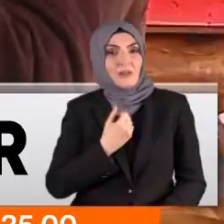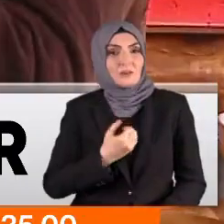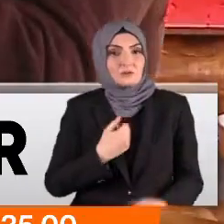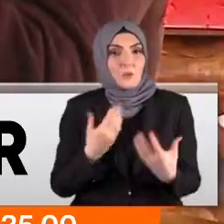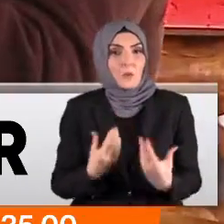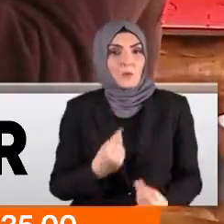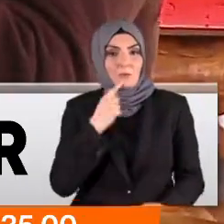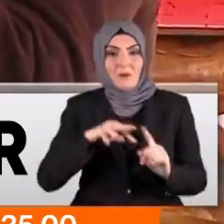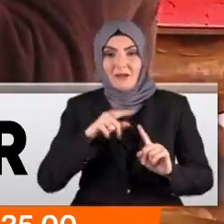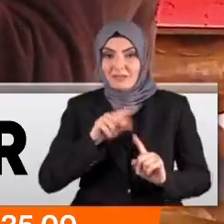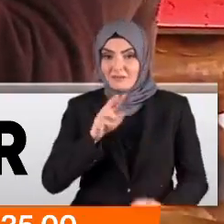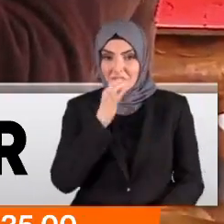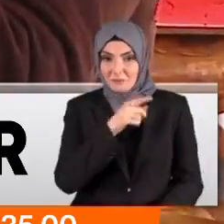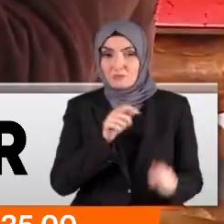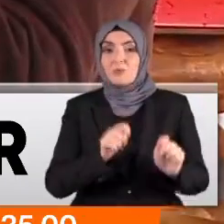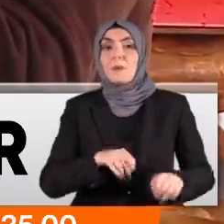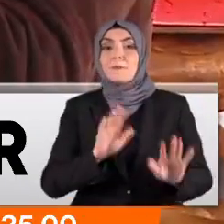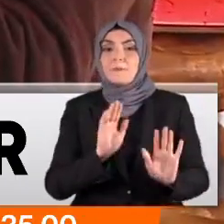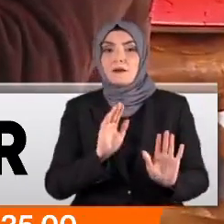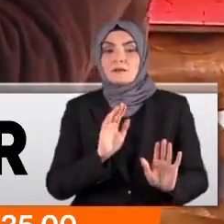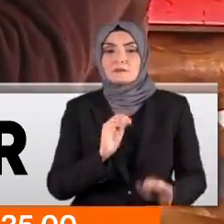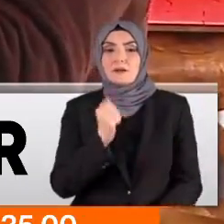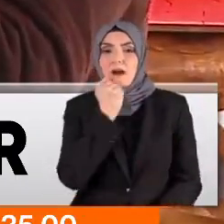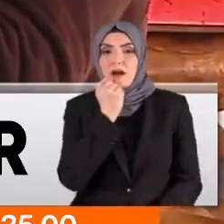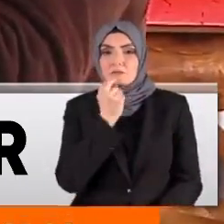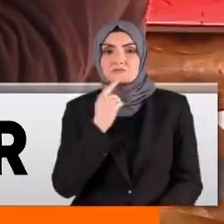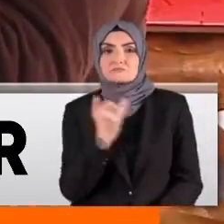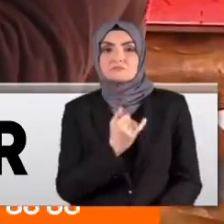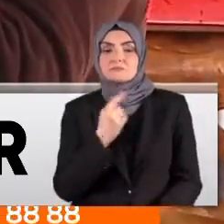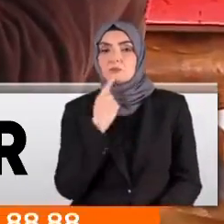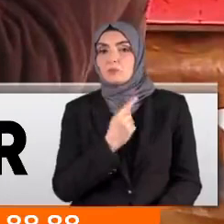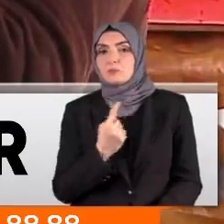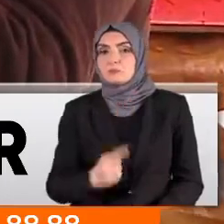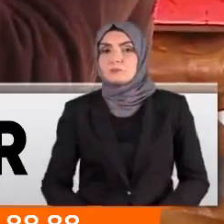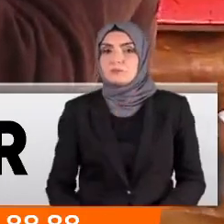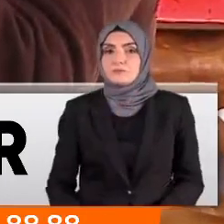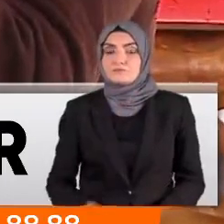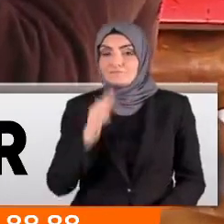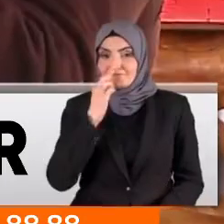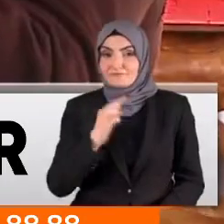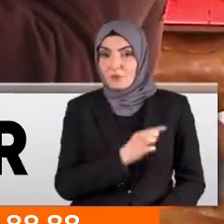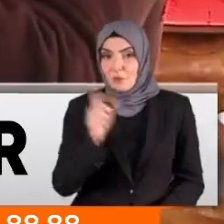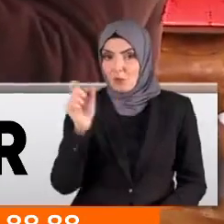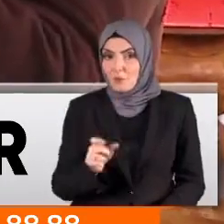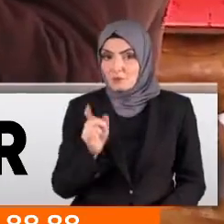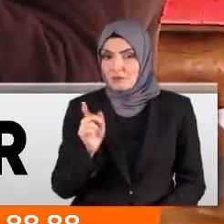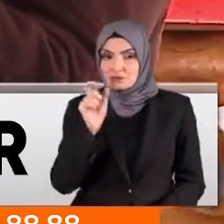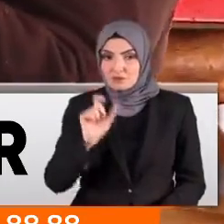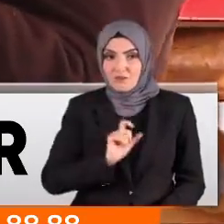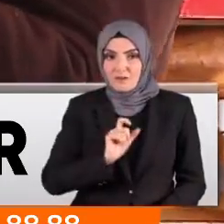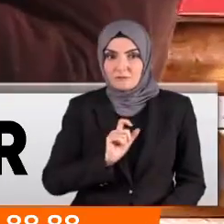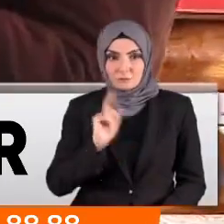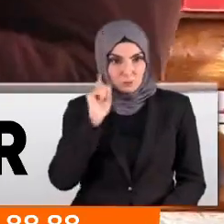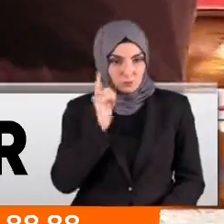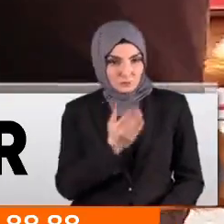kayıt alamaz ya. Ya para yollayacaksan ara beni. İşte dolandırıcının verdiği cevabı görüyorsunuz. Hem